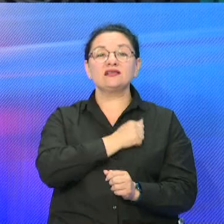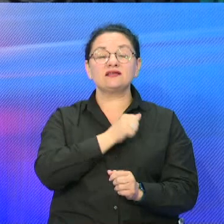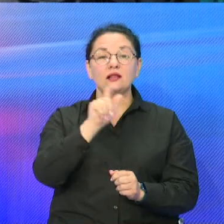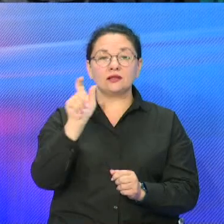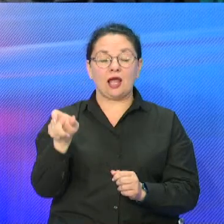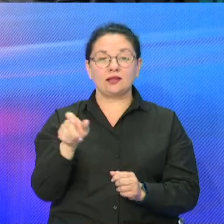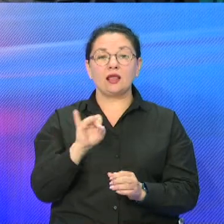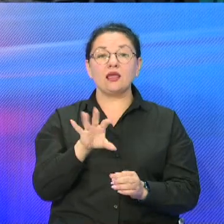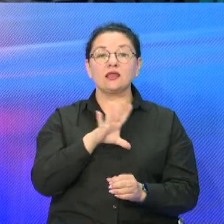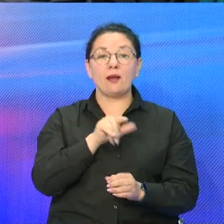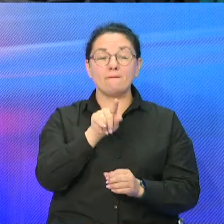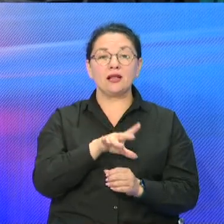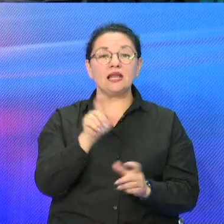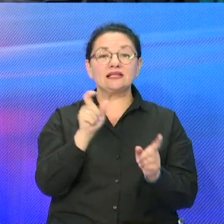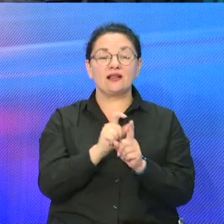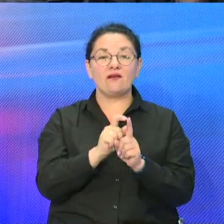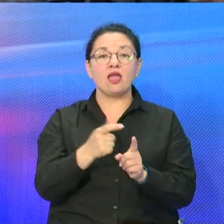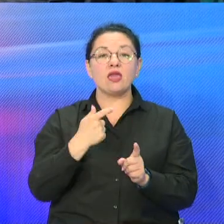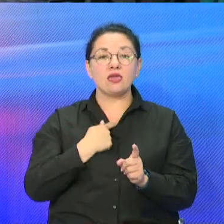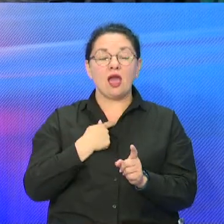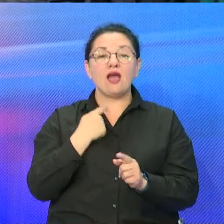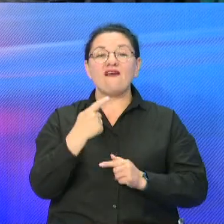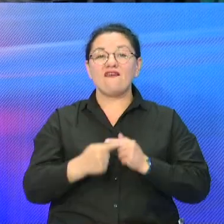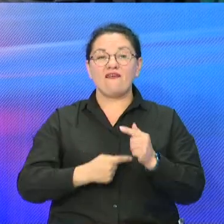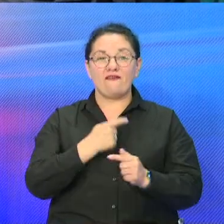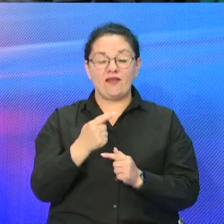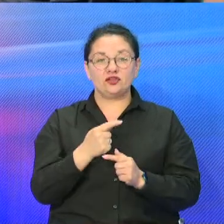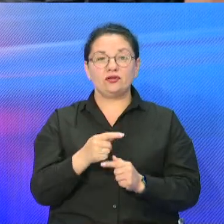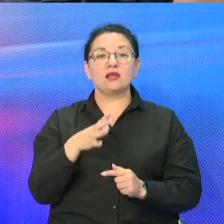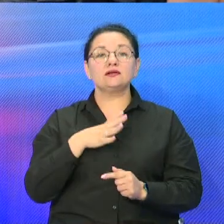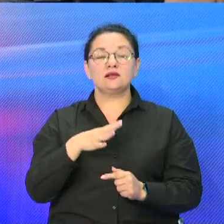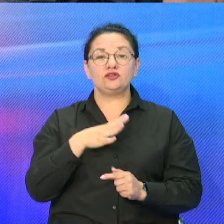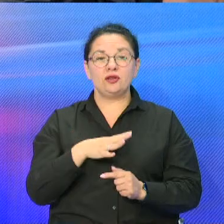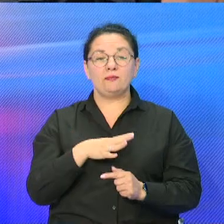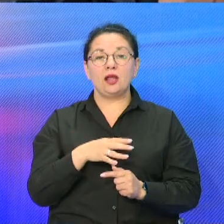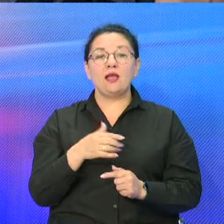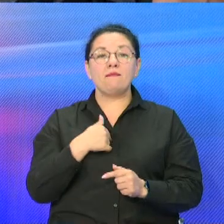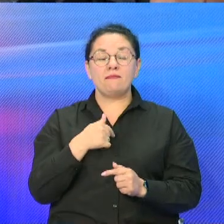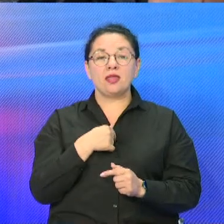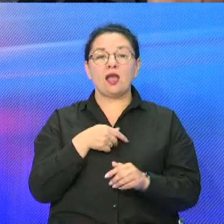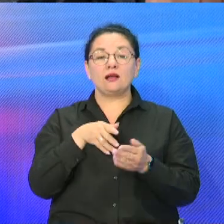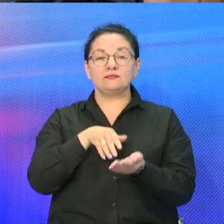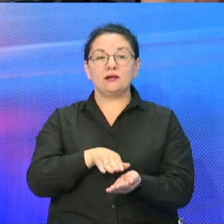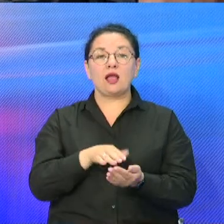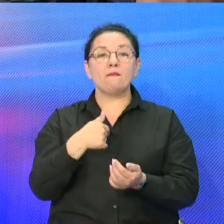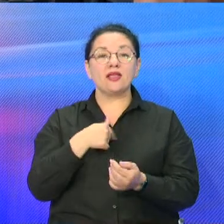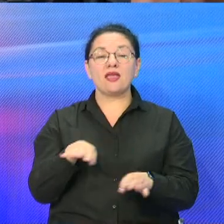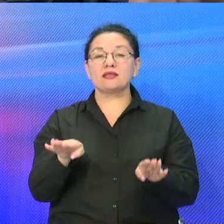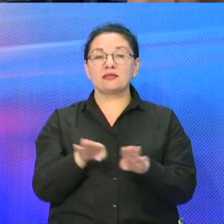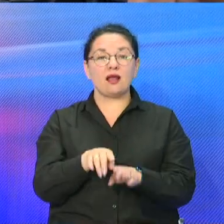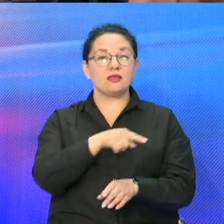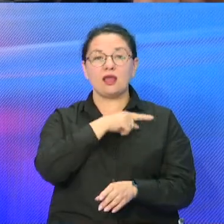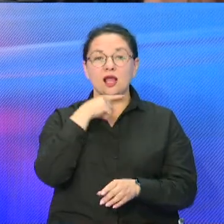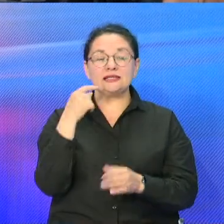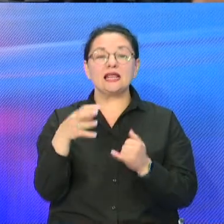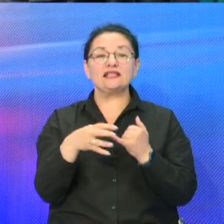выжжены слова: «Я вечно не приемлю. Зачем меня погребли? Мне так не хотелось в землю